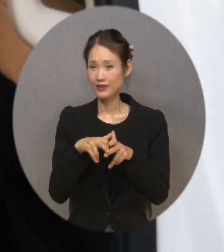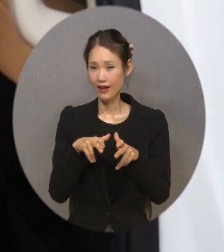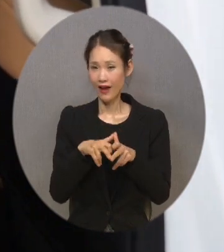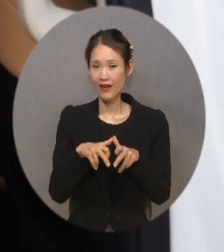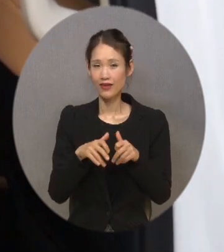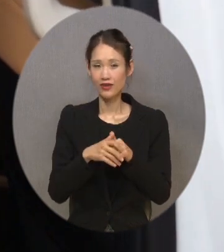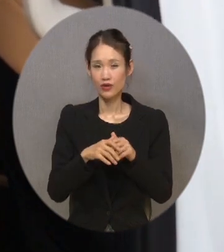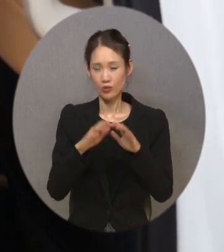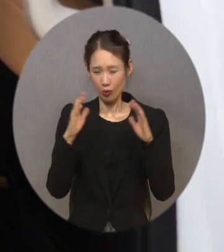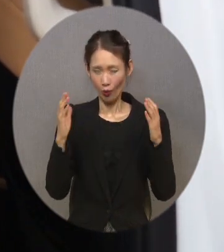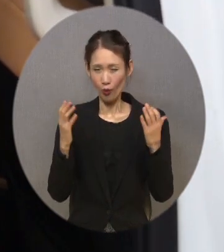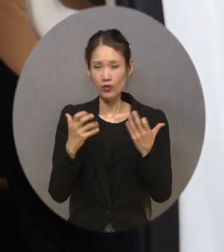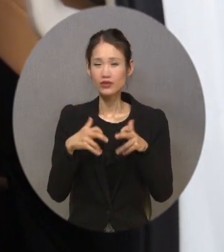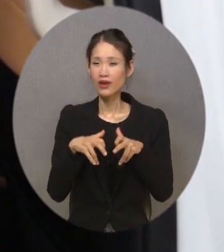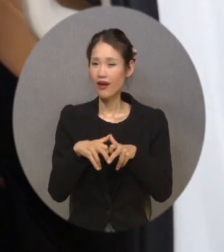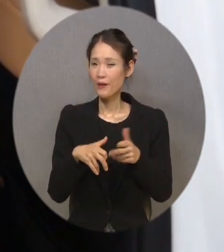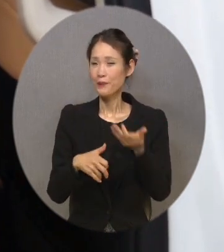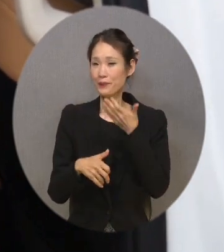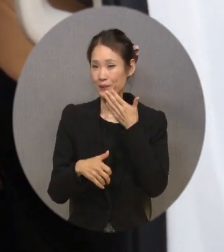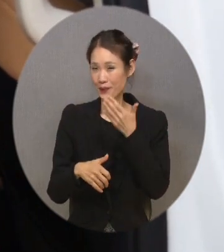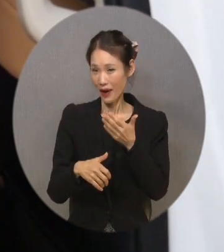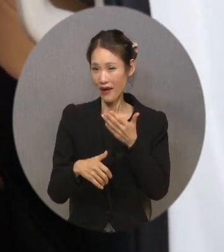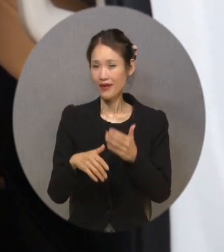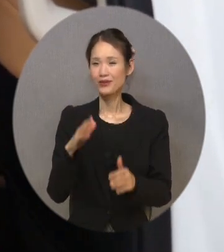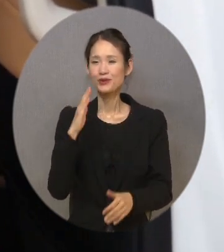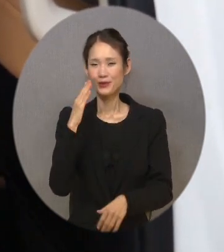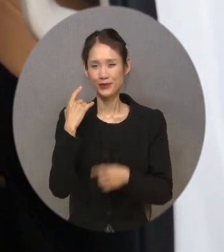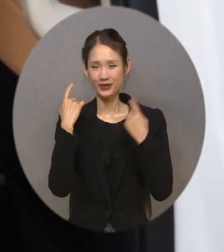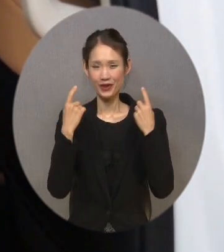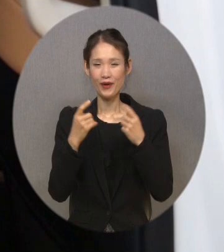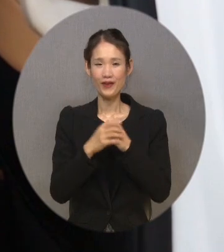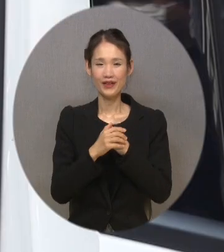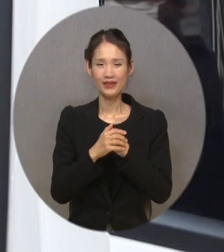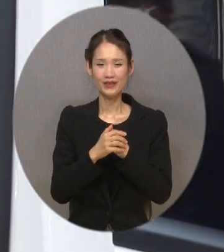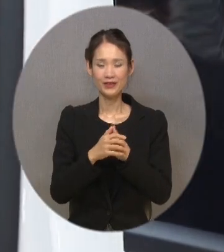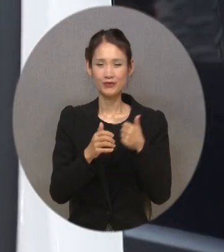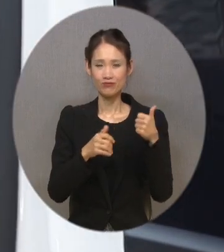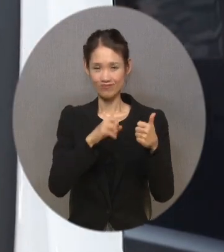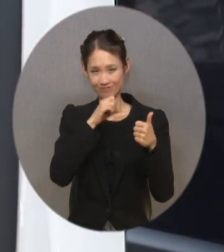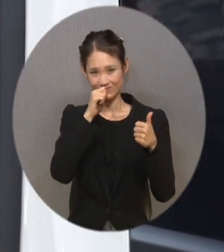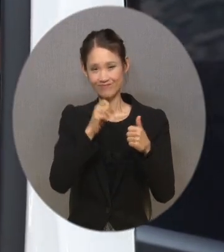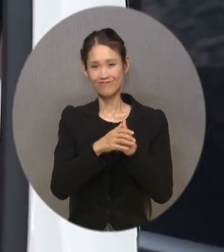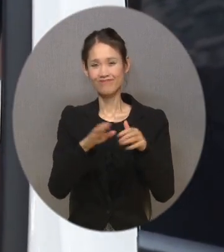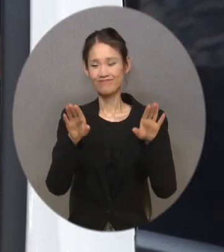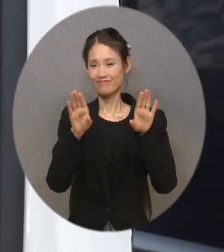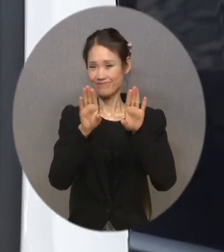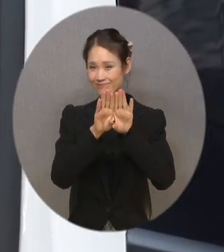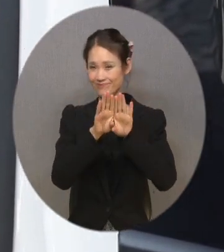모든 장애인들 다 가능합니다. 초롱이행 패키지 장입니다. 문 닫겠습니다.